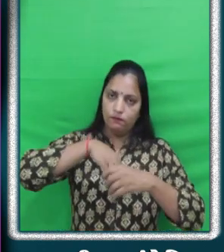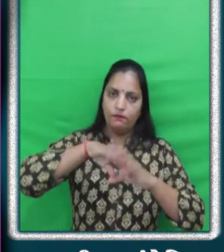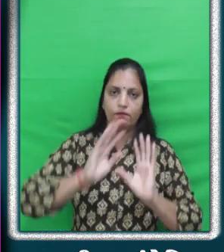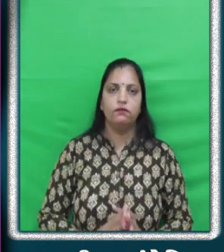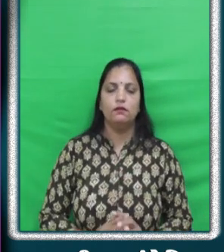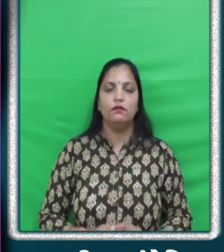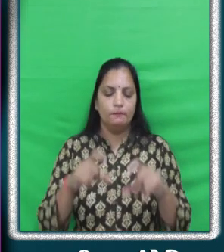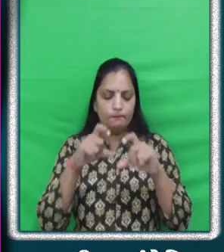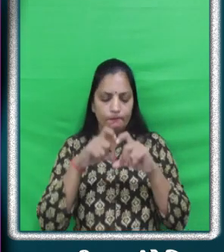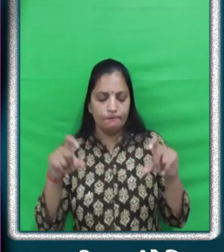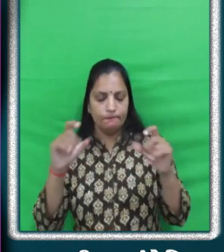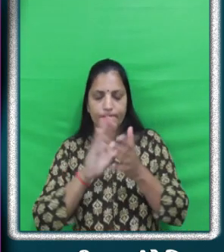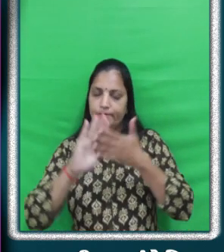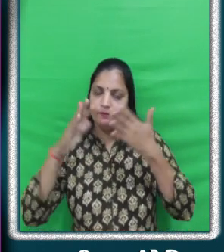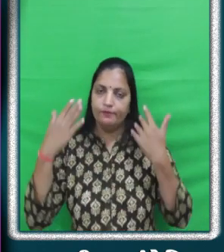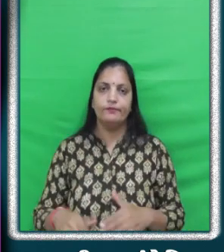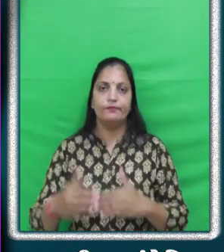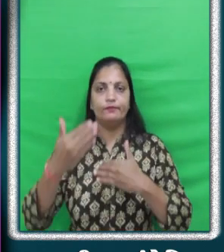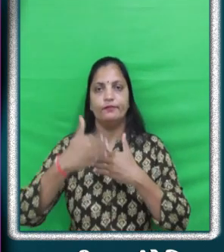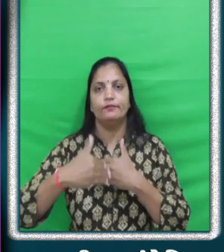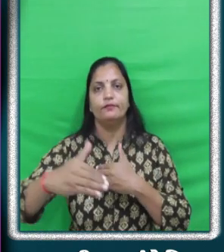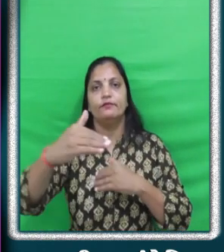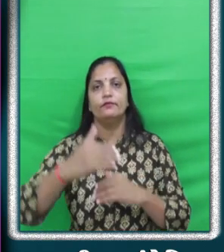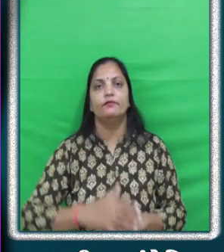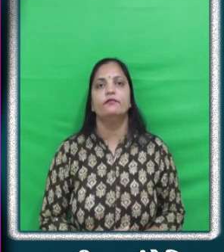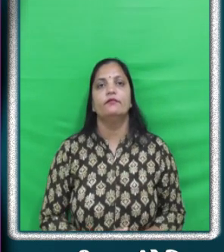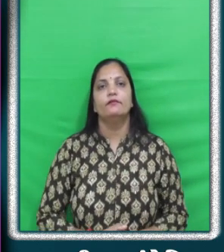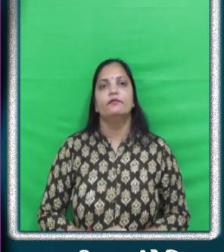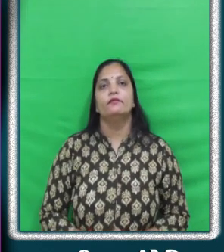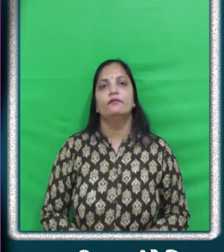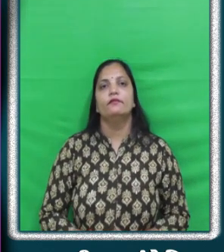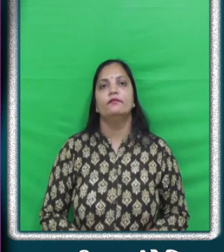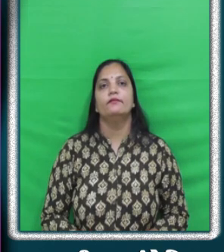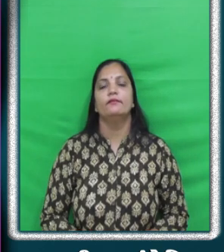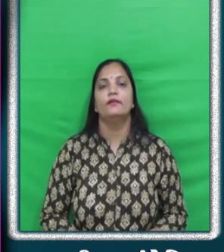ભજવે છે. વ્યાખ્યા લખી લીધી, આગળ જોઈશું.